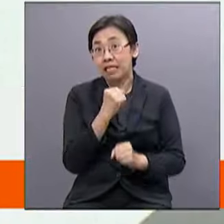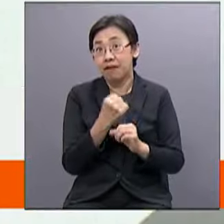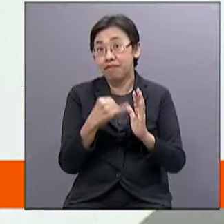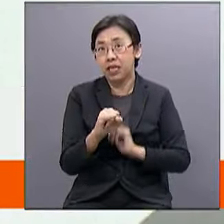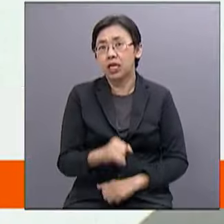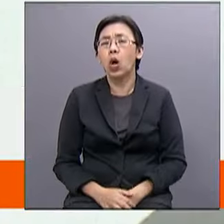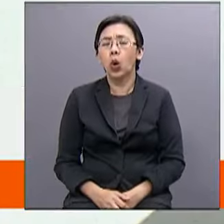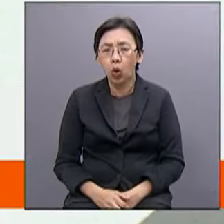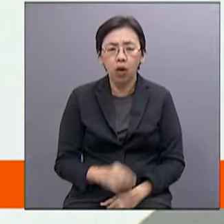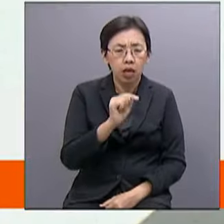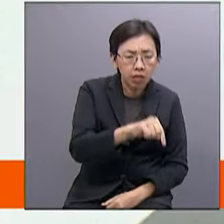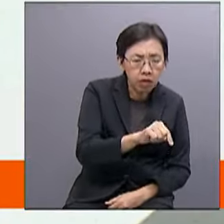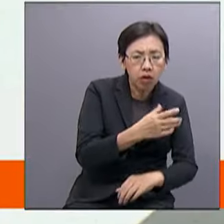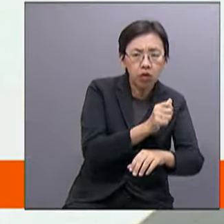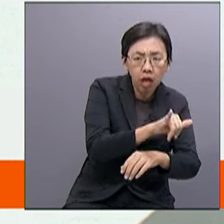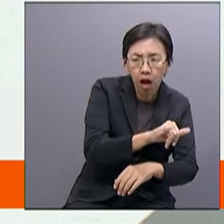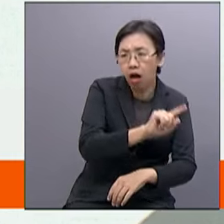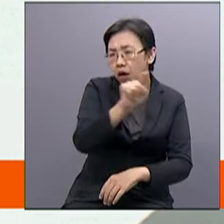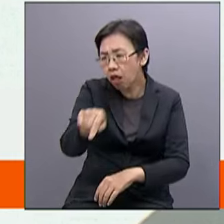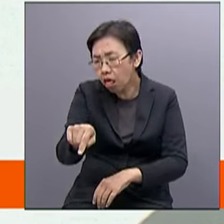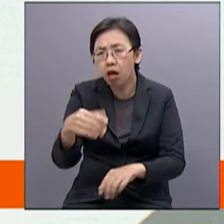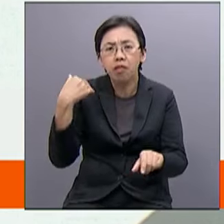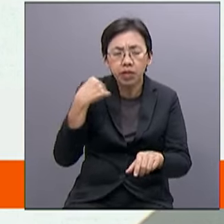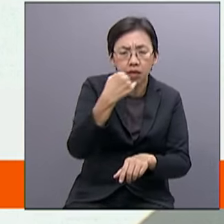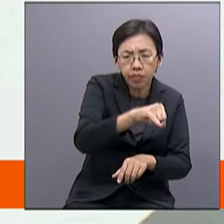ายพื้นที่และต้องพิสูจน์ความเชื่อมโยงนะคะ